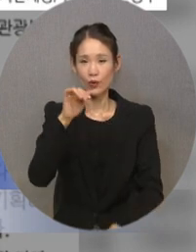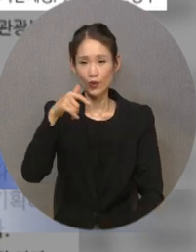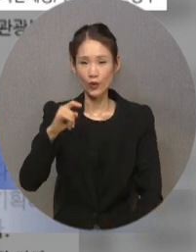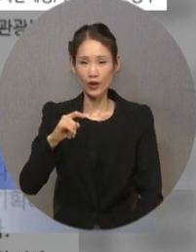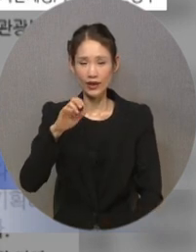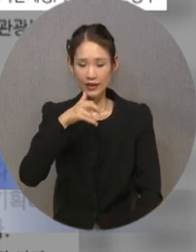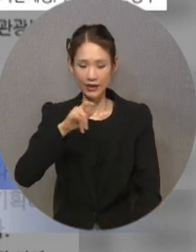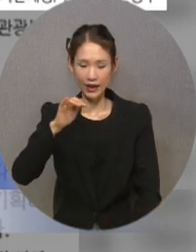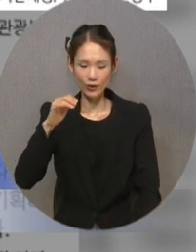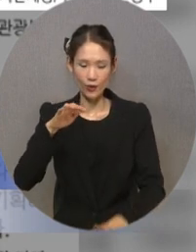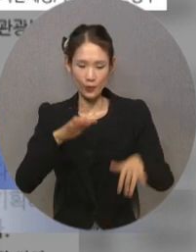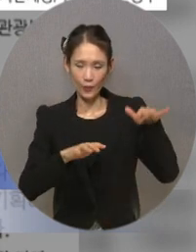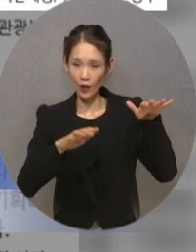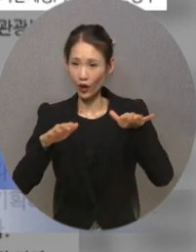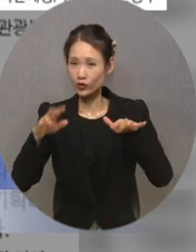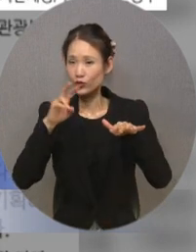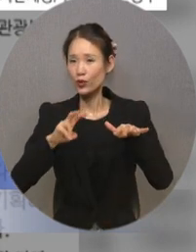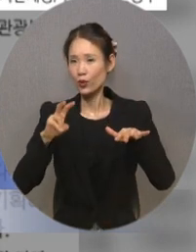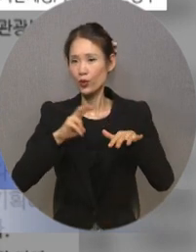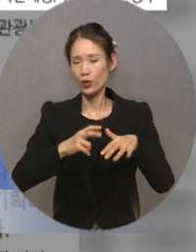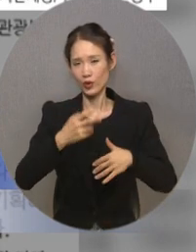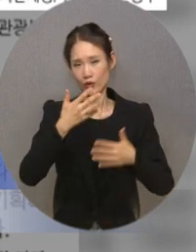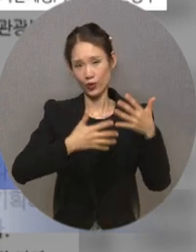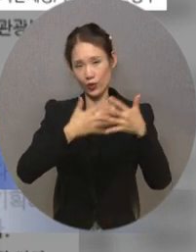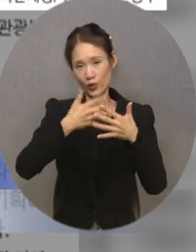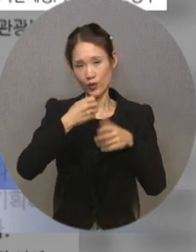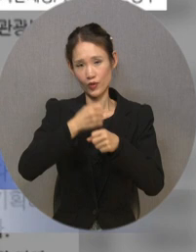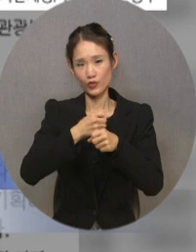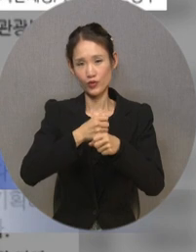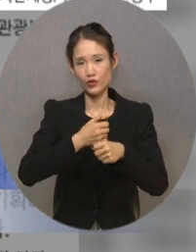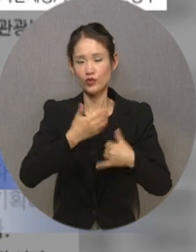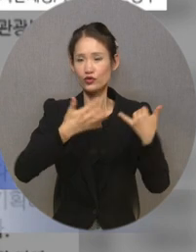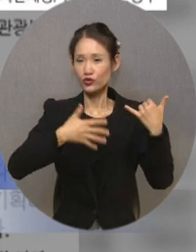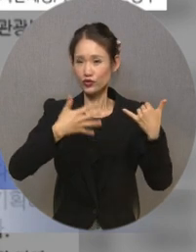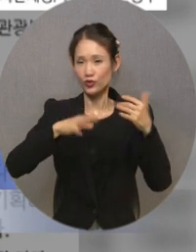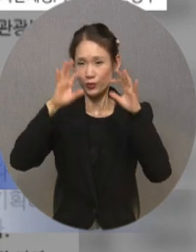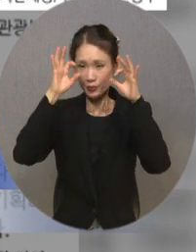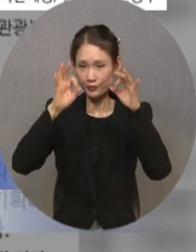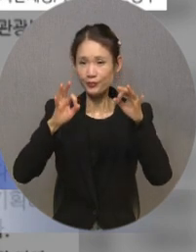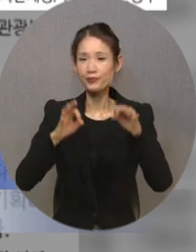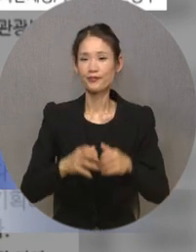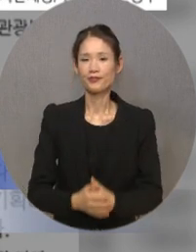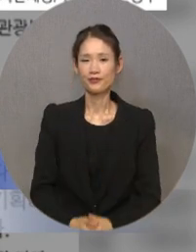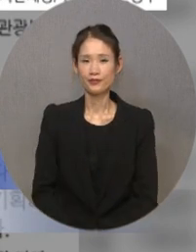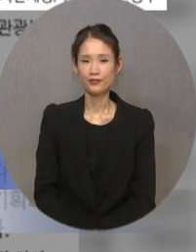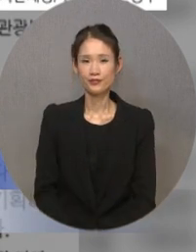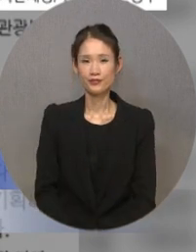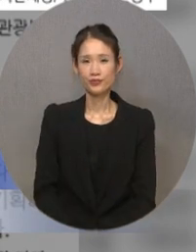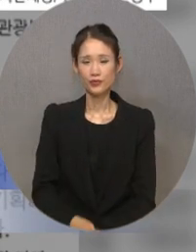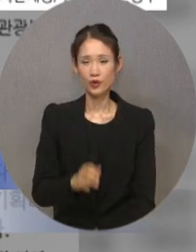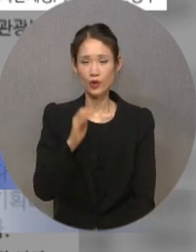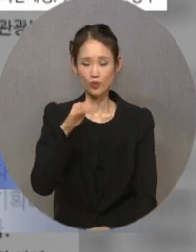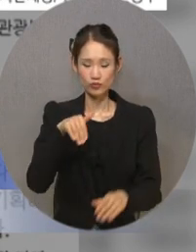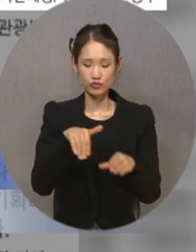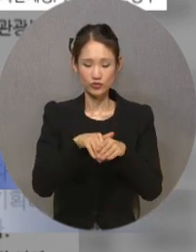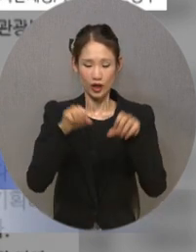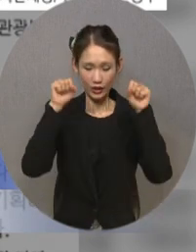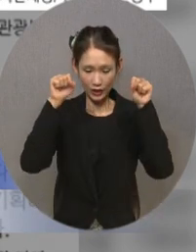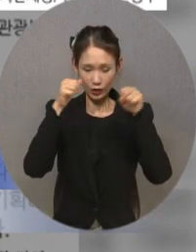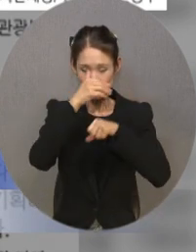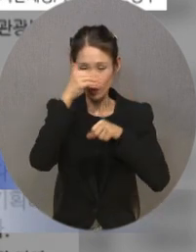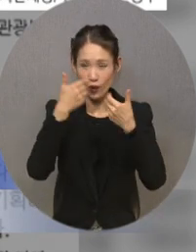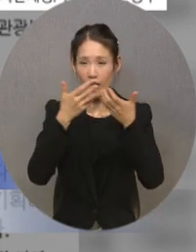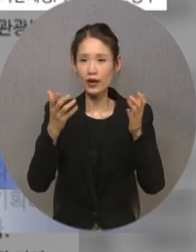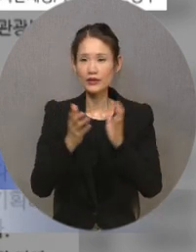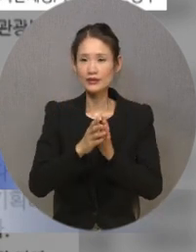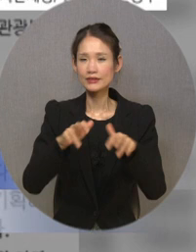캐논 변주곡을 연주한 영상도 문체부 유튜브에서 시청할 수 있다고 합니다 한편 문체부는 앞으로도 장애